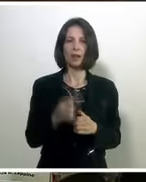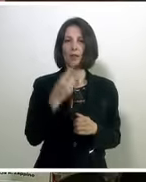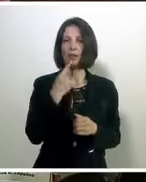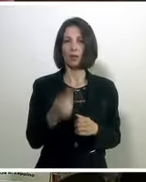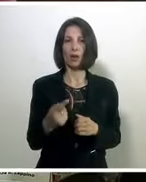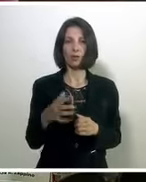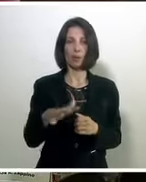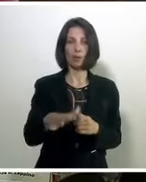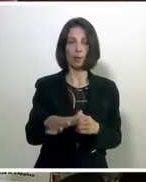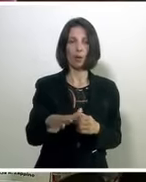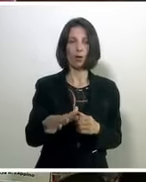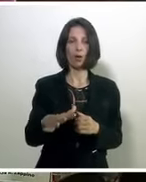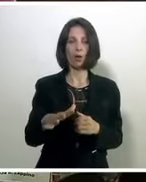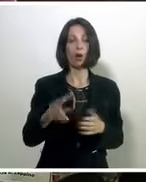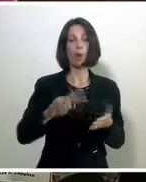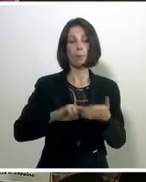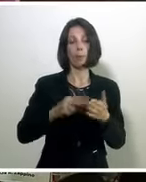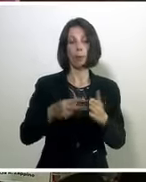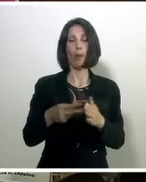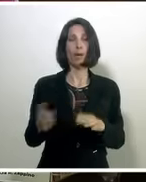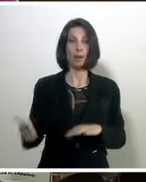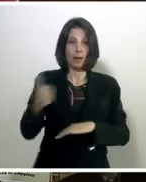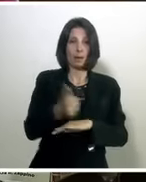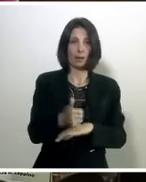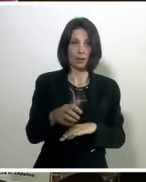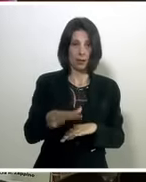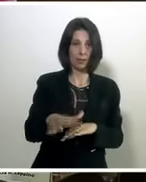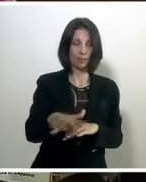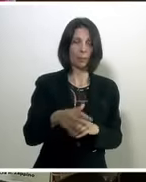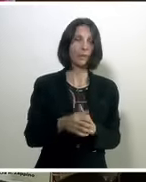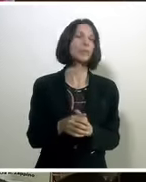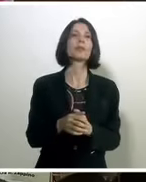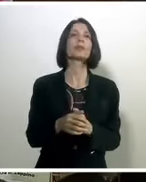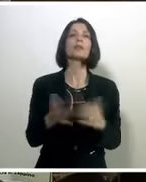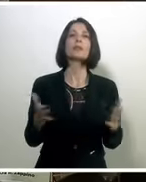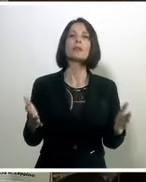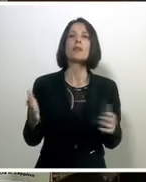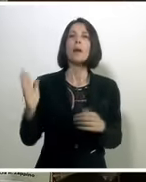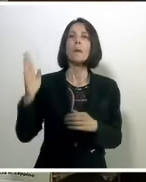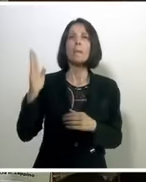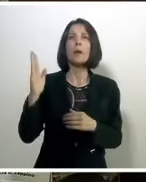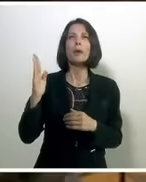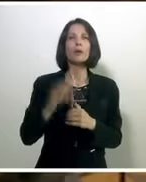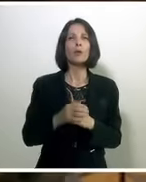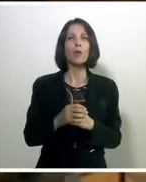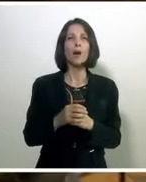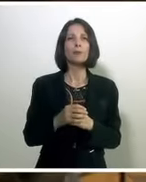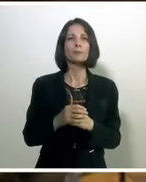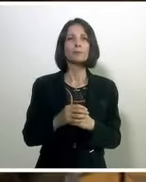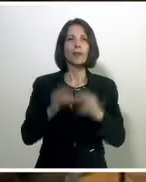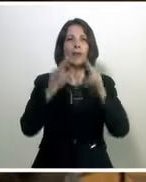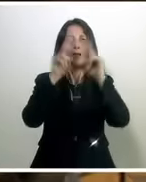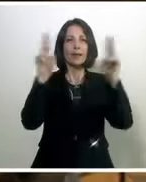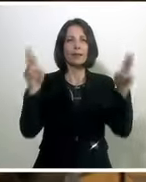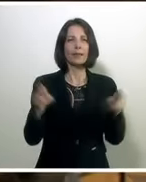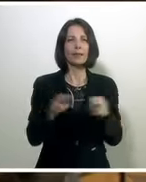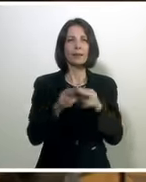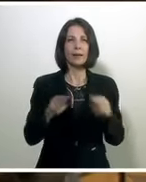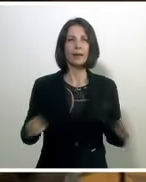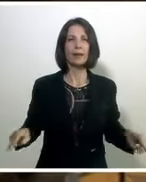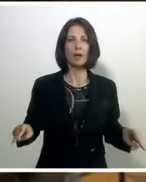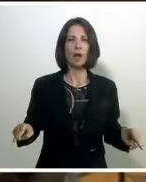problema del capitalismo l'autonomia del PC berlingueri Ano in campo internazionale non fu mai effettivamente in